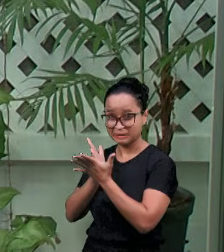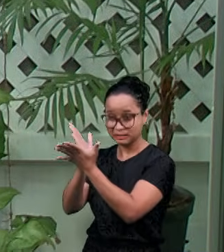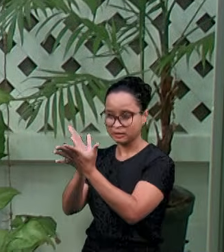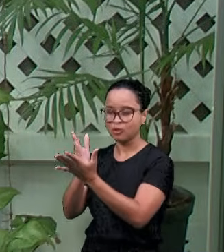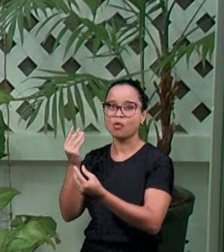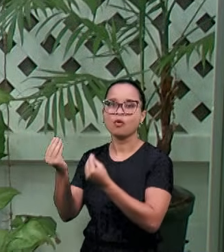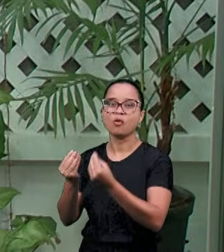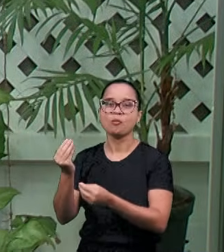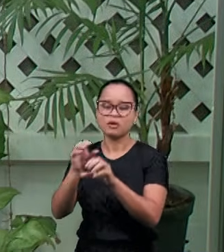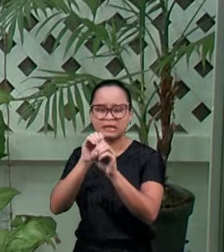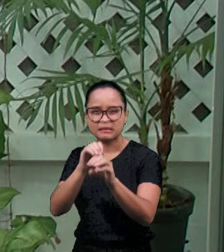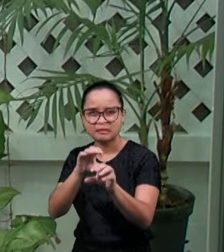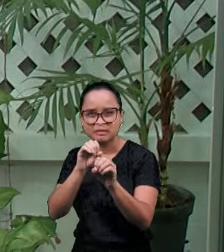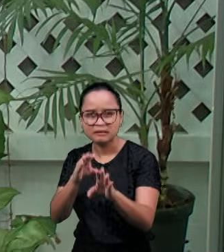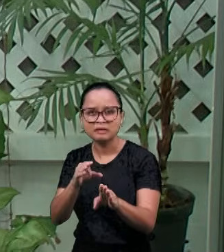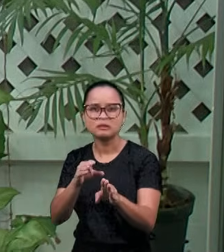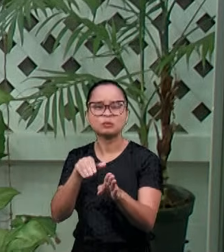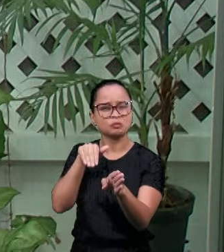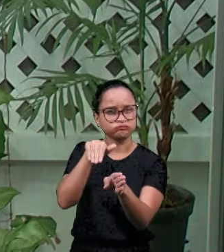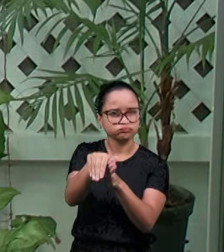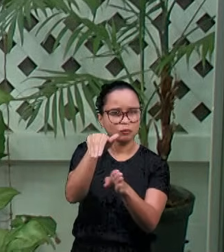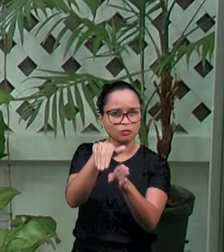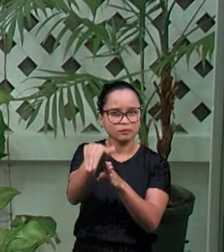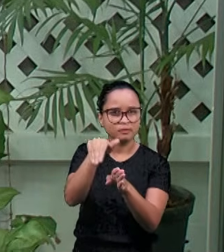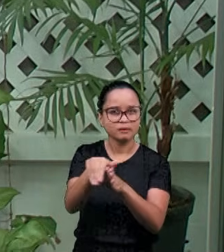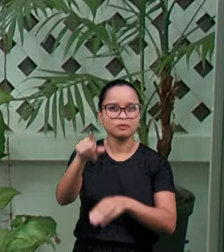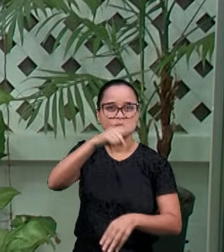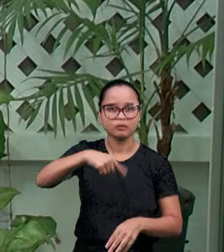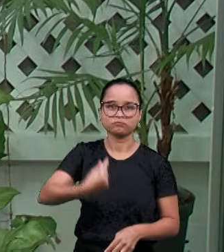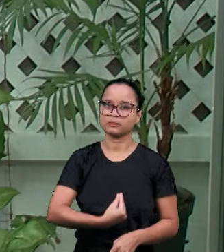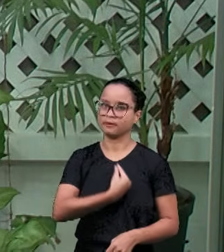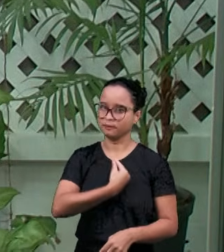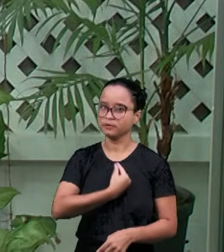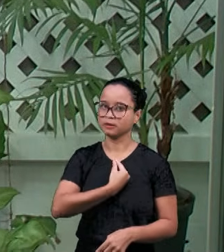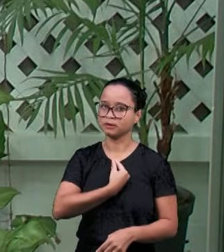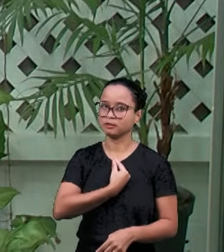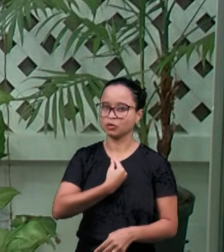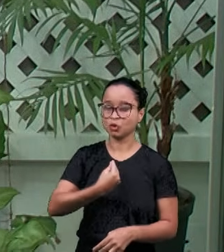des instructions pour notre vie chaque jour.